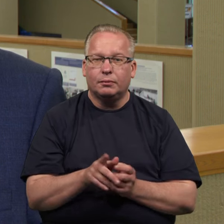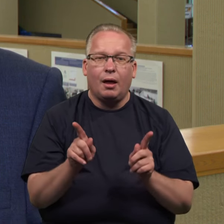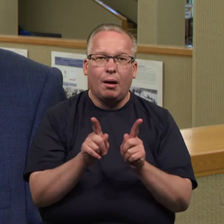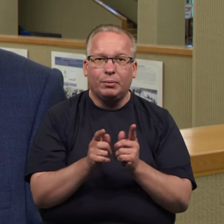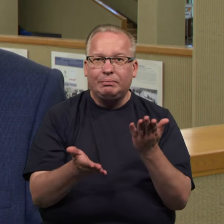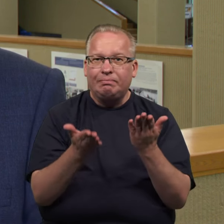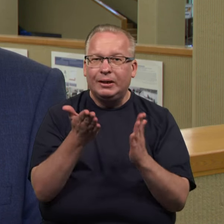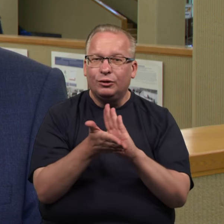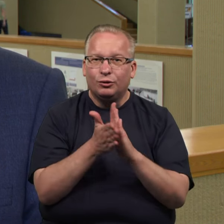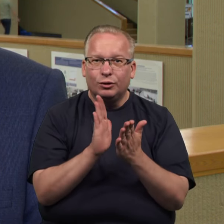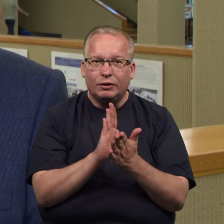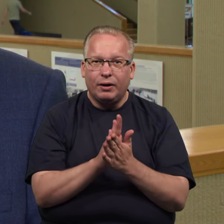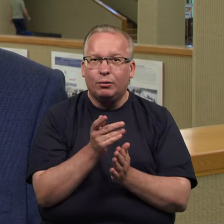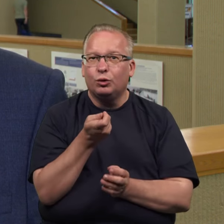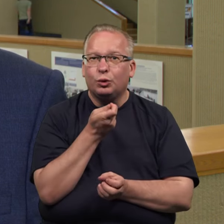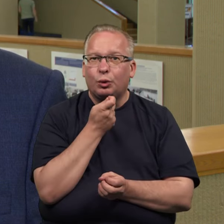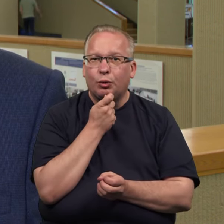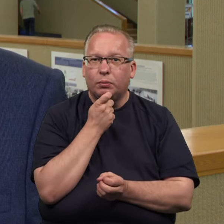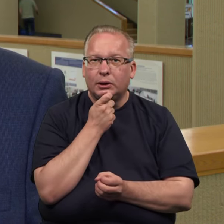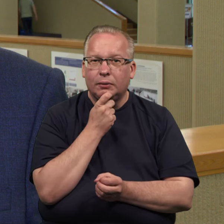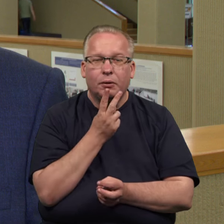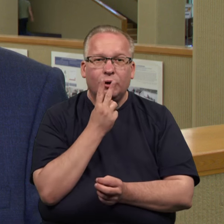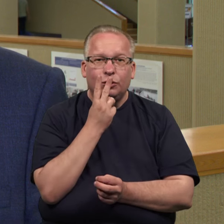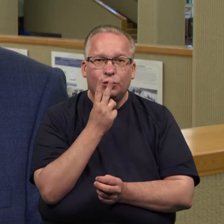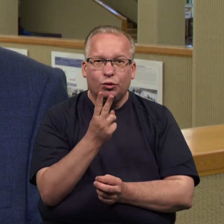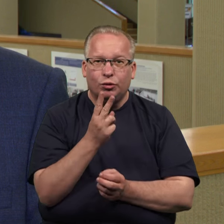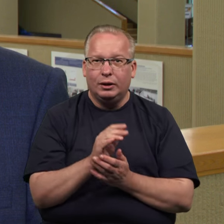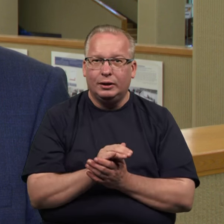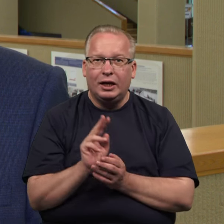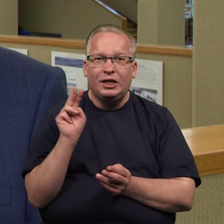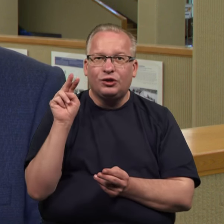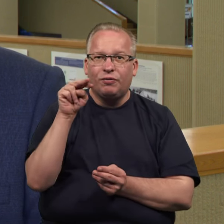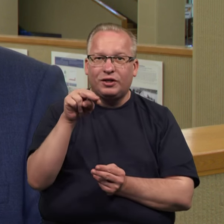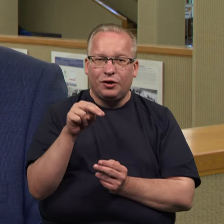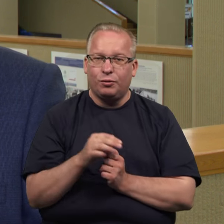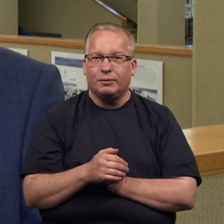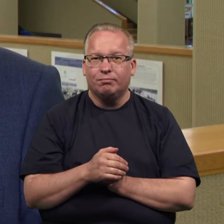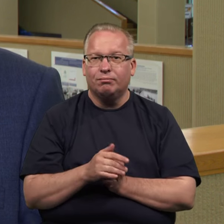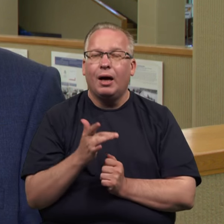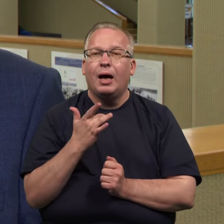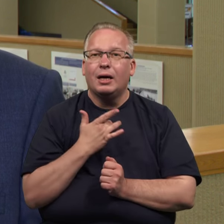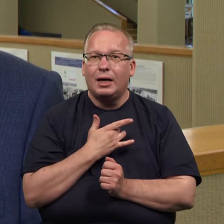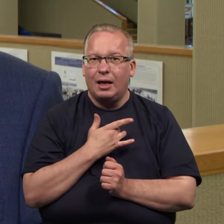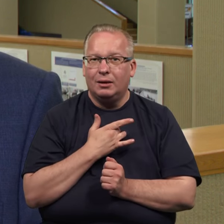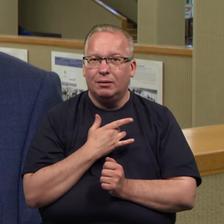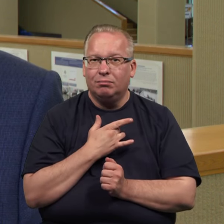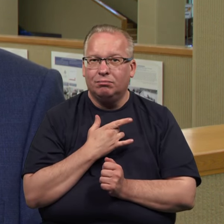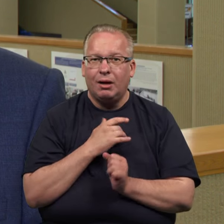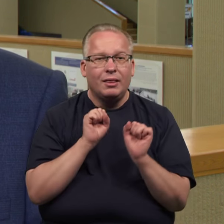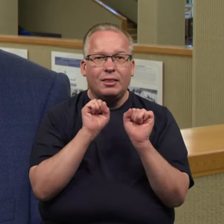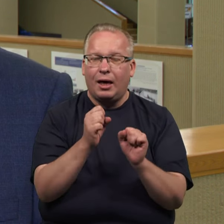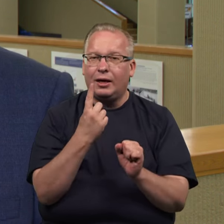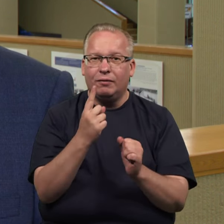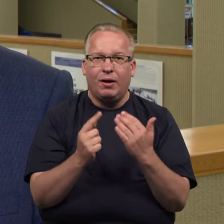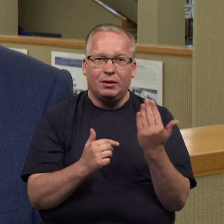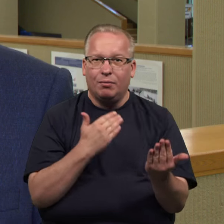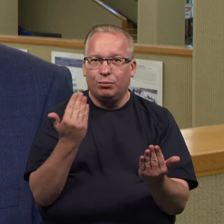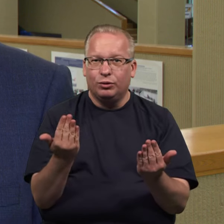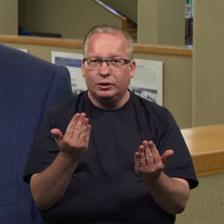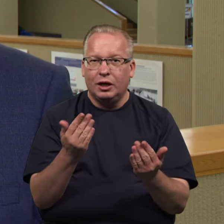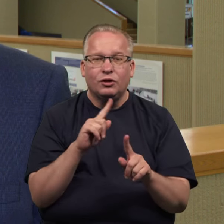lygintojas. Toks truputį žvelgti iš viršaus, galbūt nestoti į vieną ar į kitą pusę iš